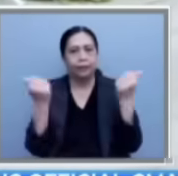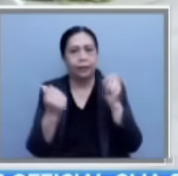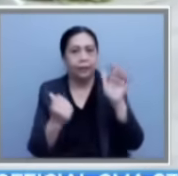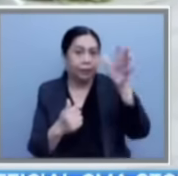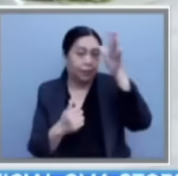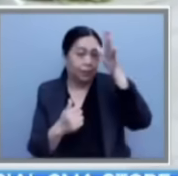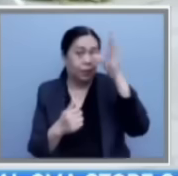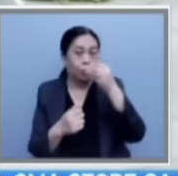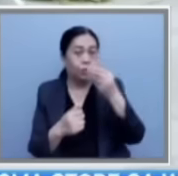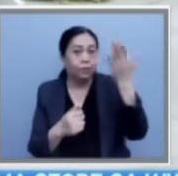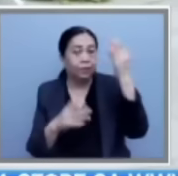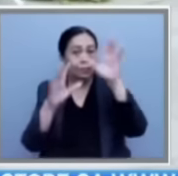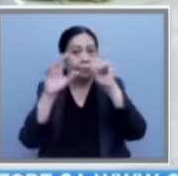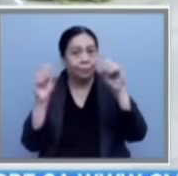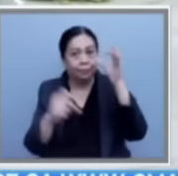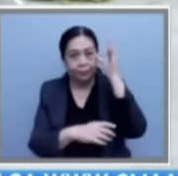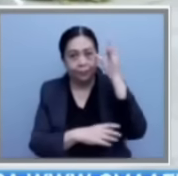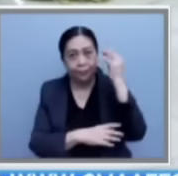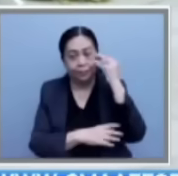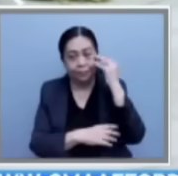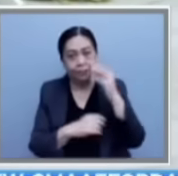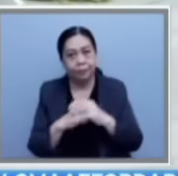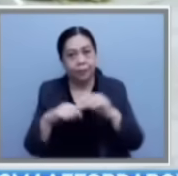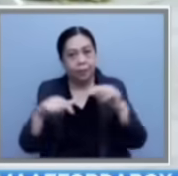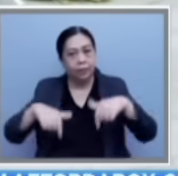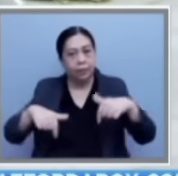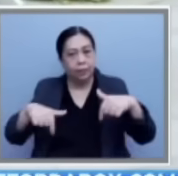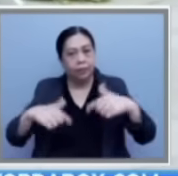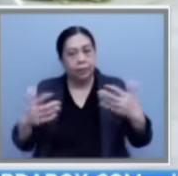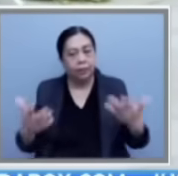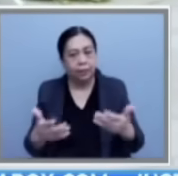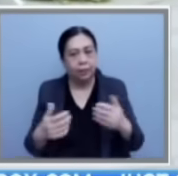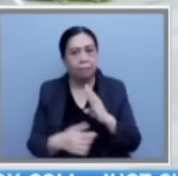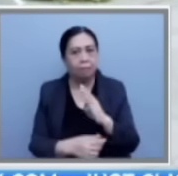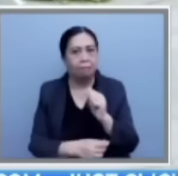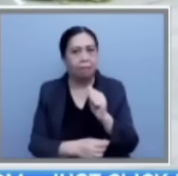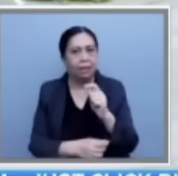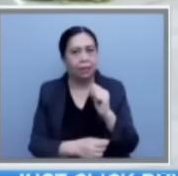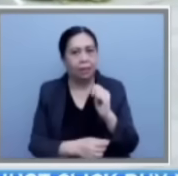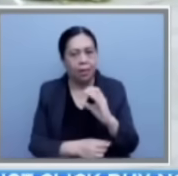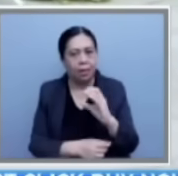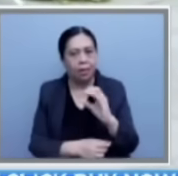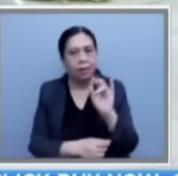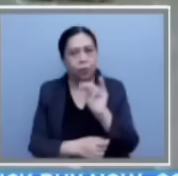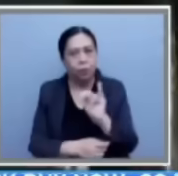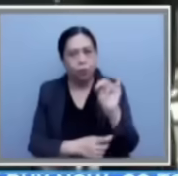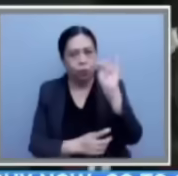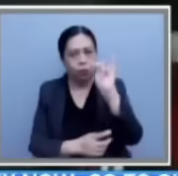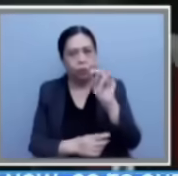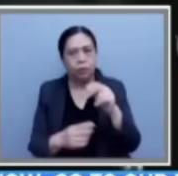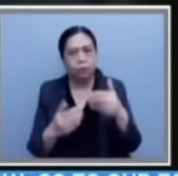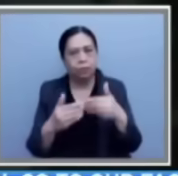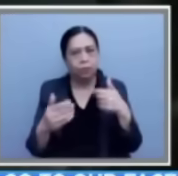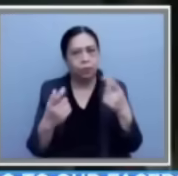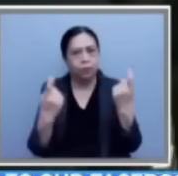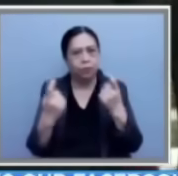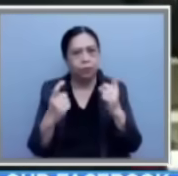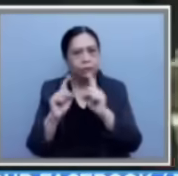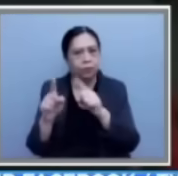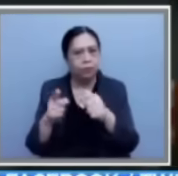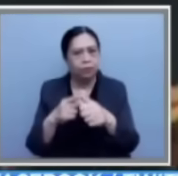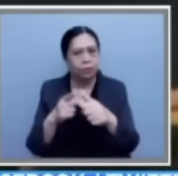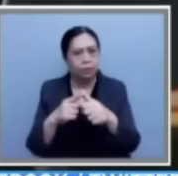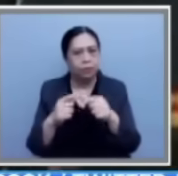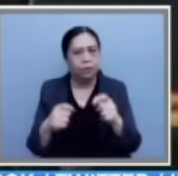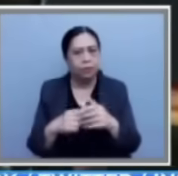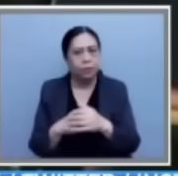si dating Pangulong Ferdinand Marcos senor dito yyan mismo sa batak City Ilocos Norte bago yung celebrasyon dumalo muna ang pangulo sa isang